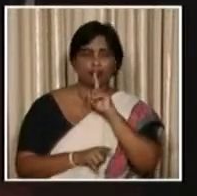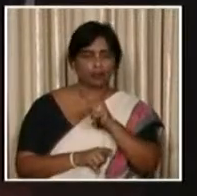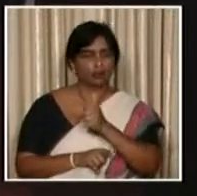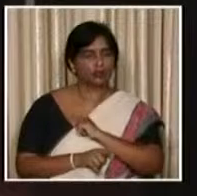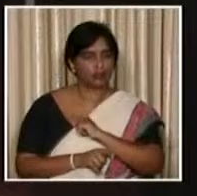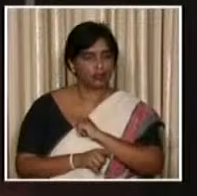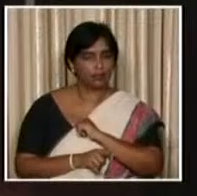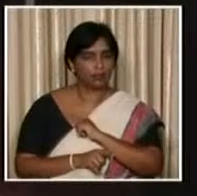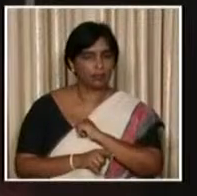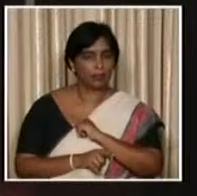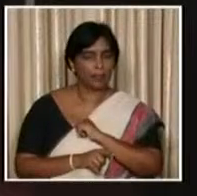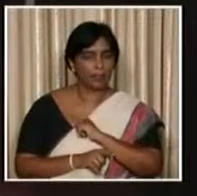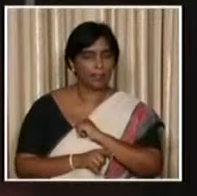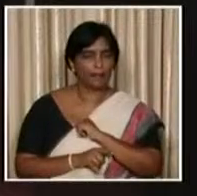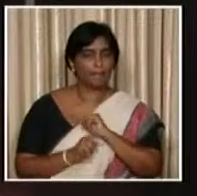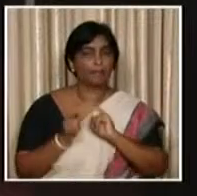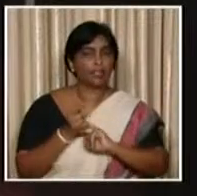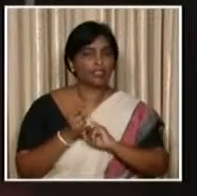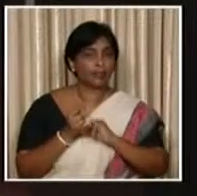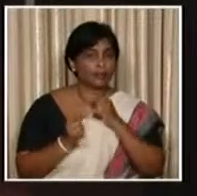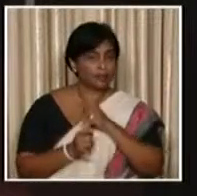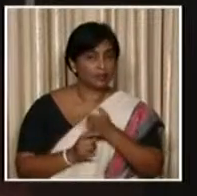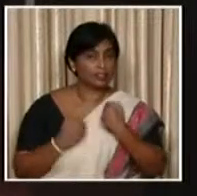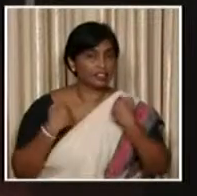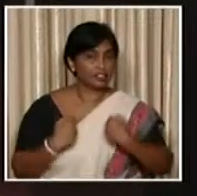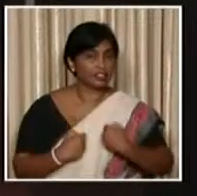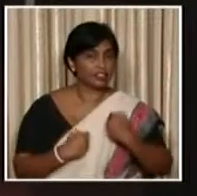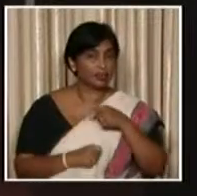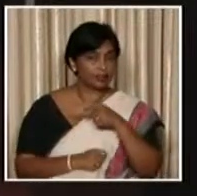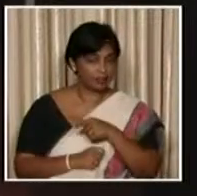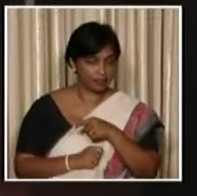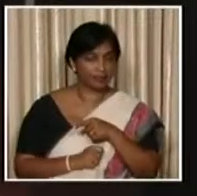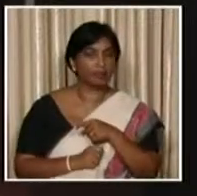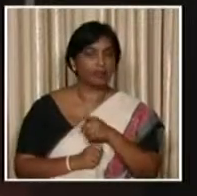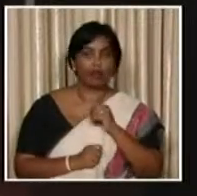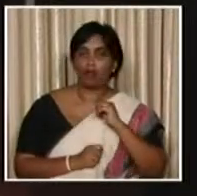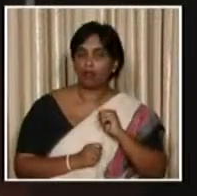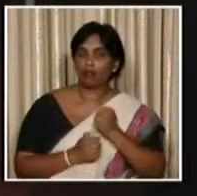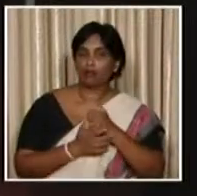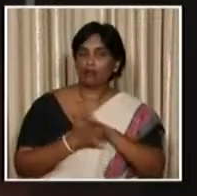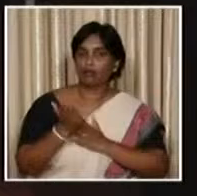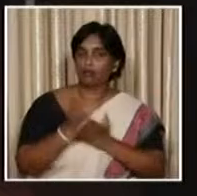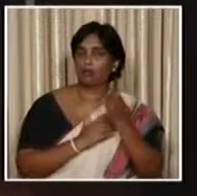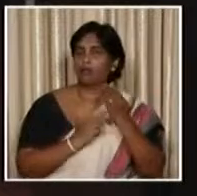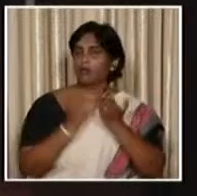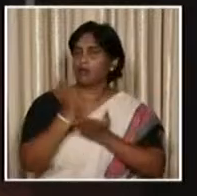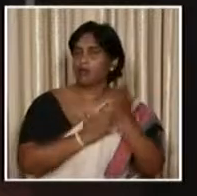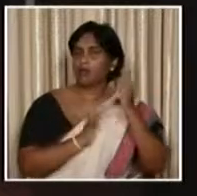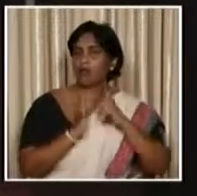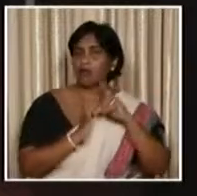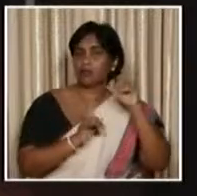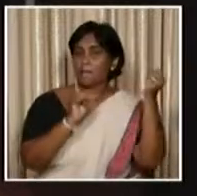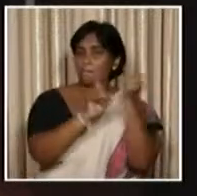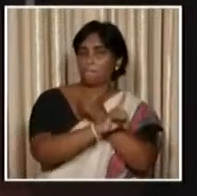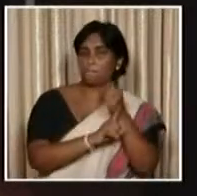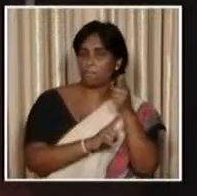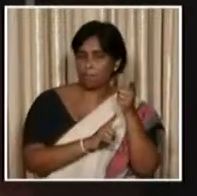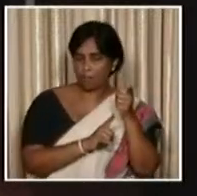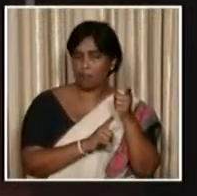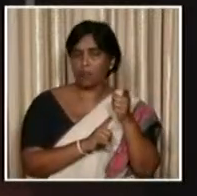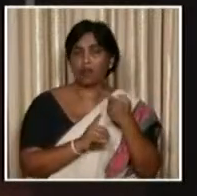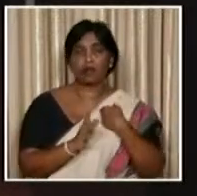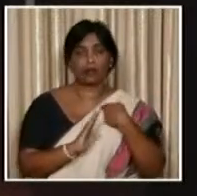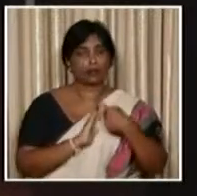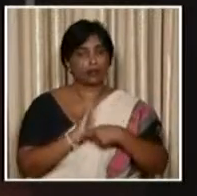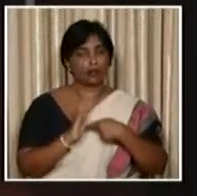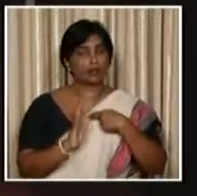කැමතියි. ශම්මි සිල්වා සභාපතිතුමා කොහොමද ලියුම් ලියන්නේ ICC එකට බලපෑම් කරලා